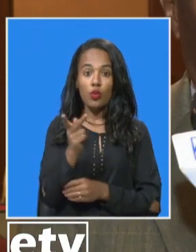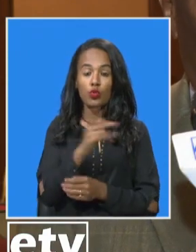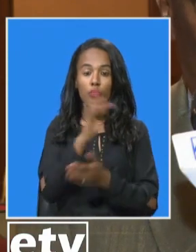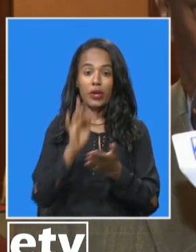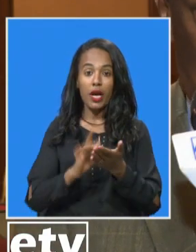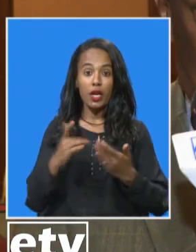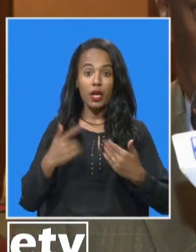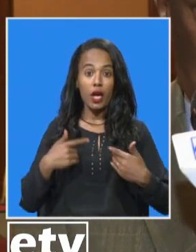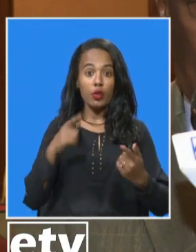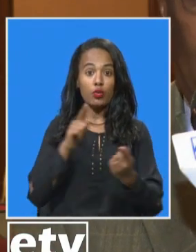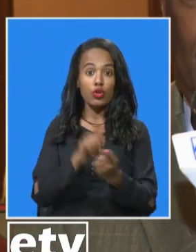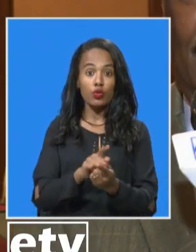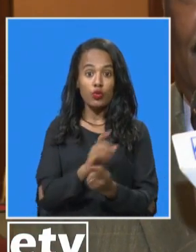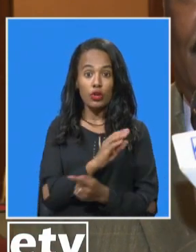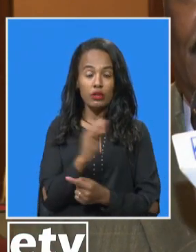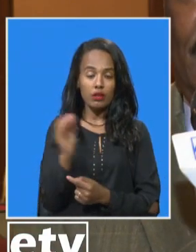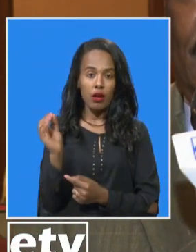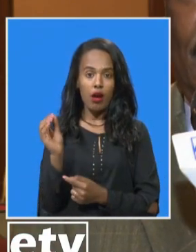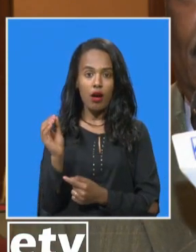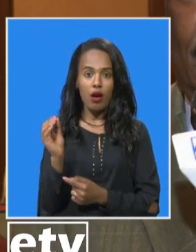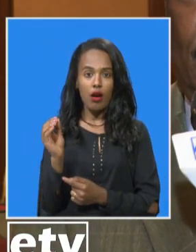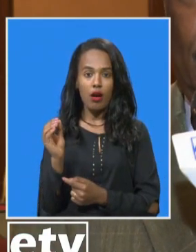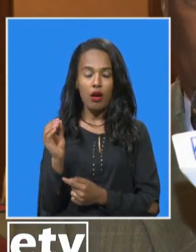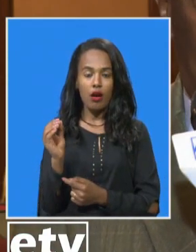መካከል ያለው ግንኙነትና